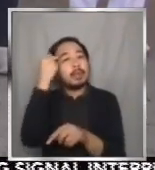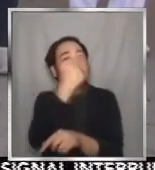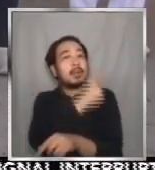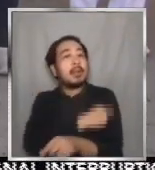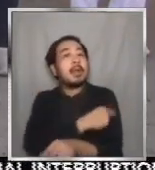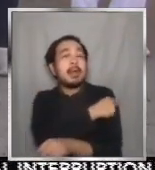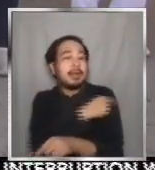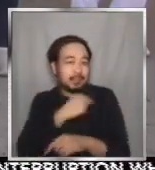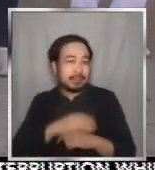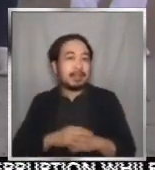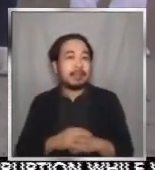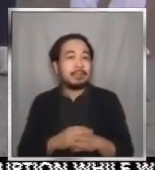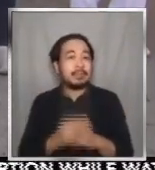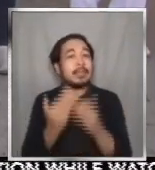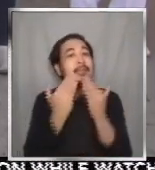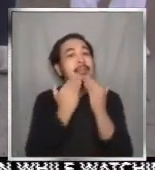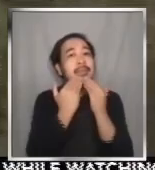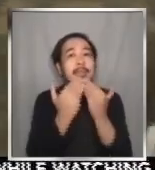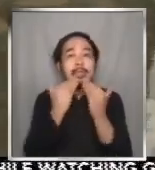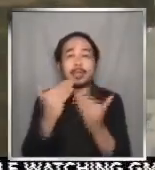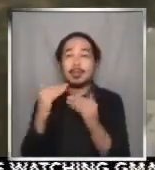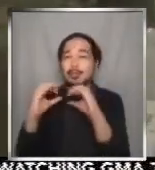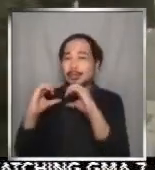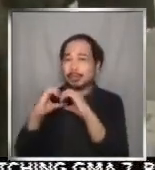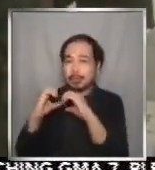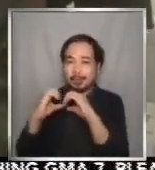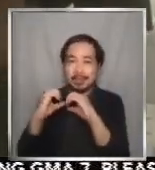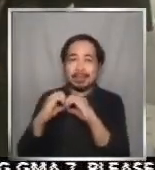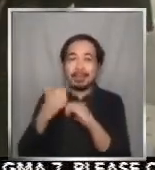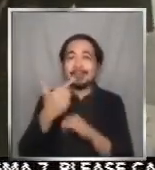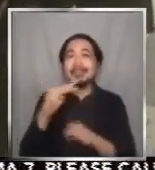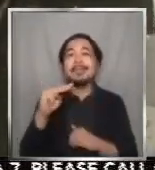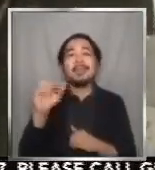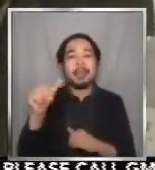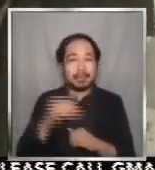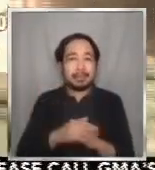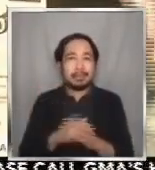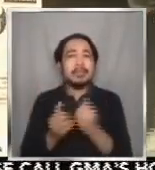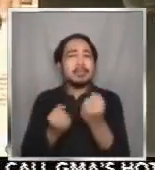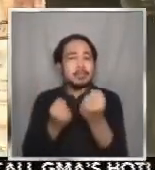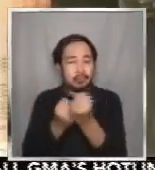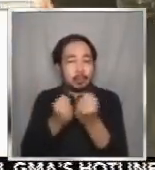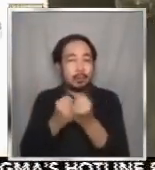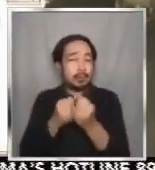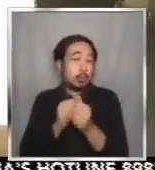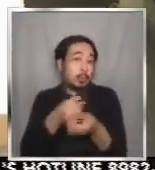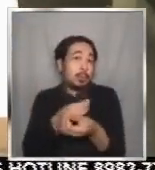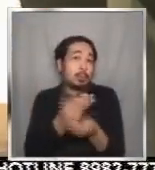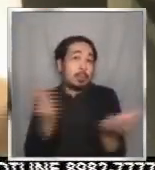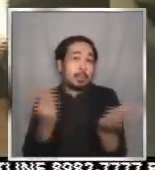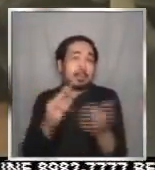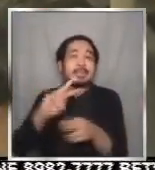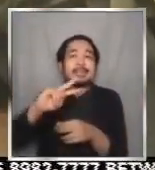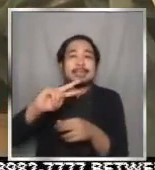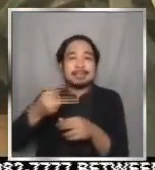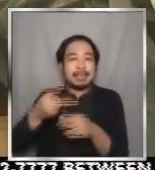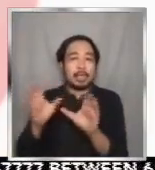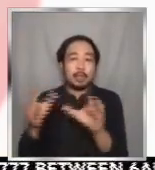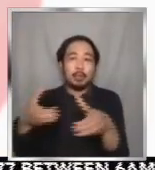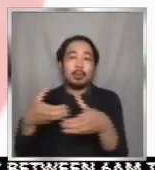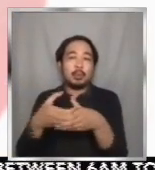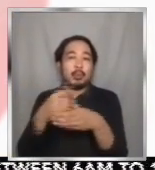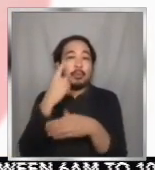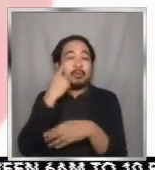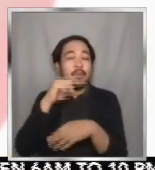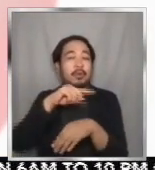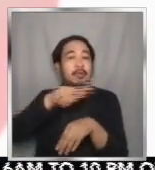Salamat, GMA ng Kapuso! Katuwang pa rin natin sa pamamahagi ang 2nd Infantry Division ng Philippine Army. Sa